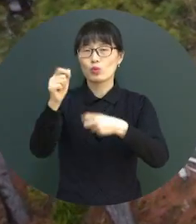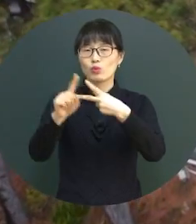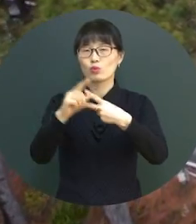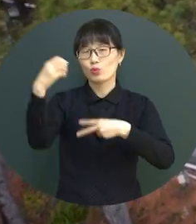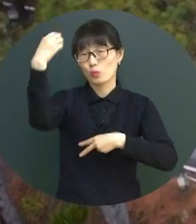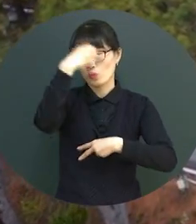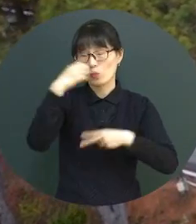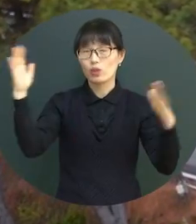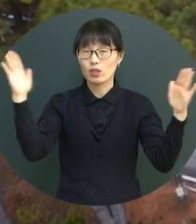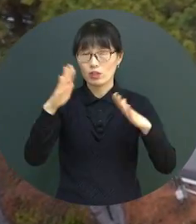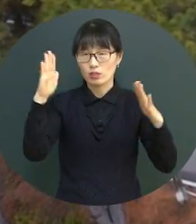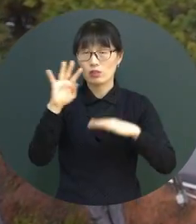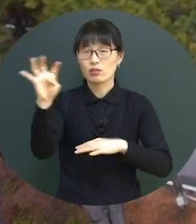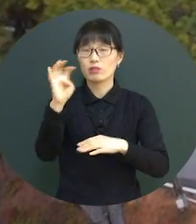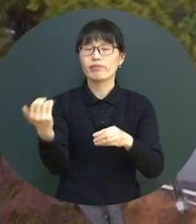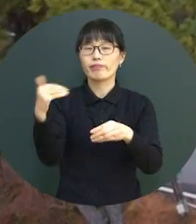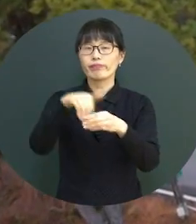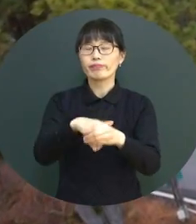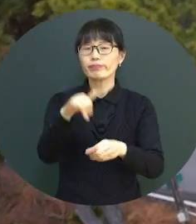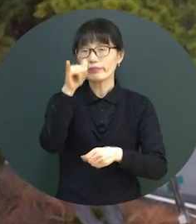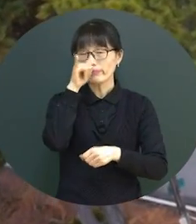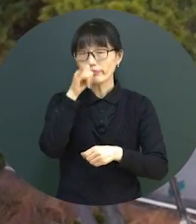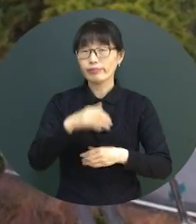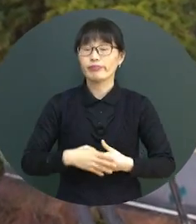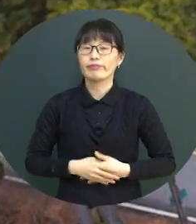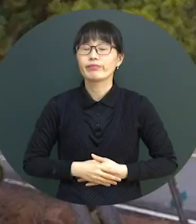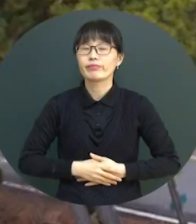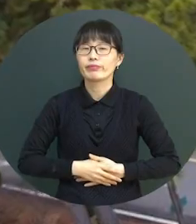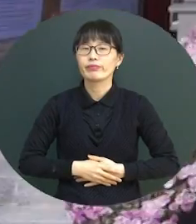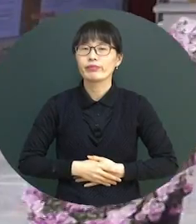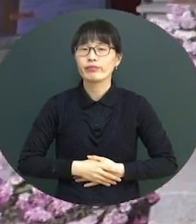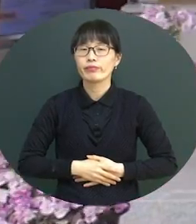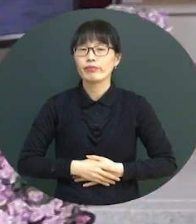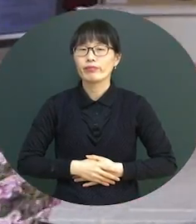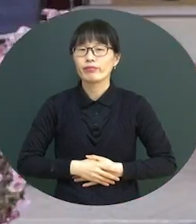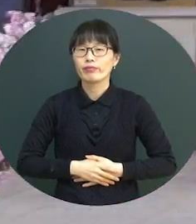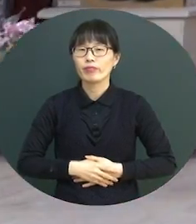초중고 학생들도 40명 이상 포함되어 있었습니다.